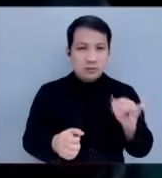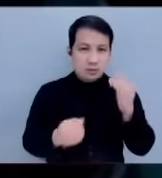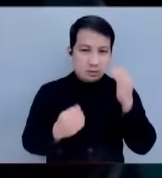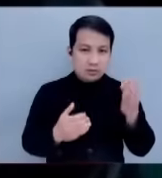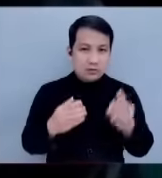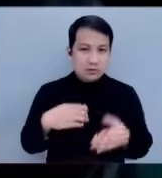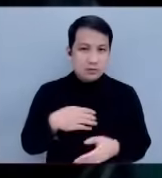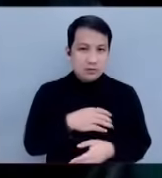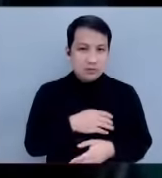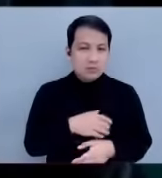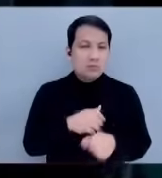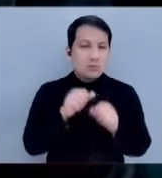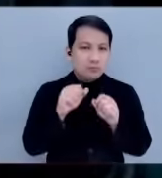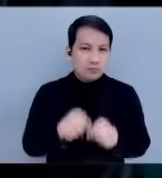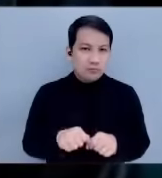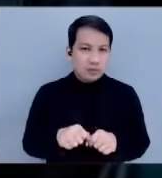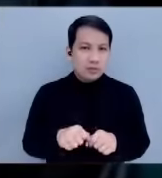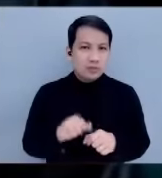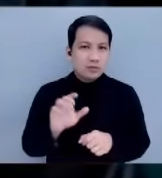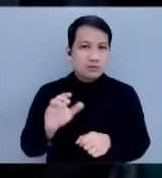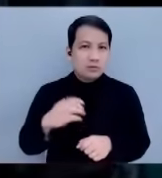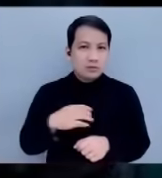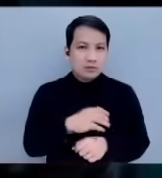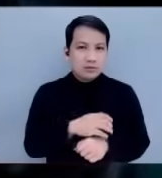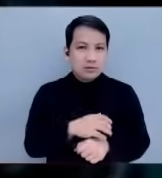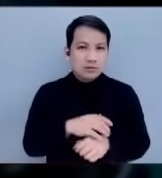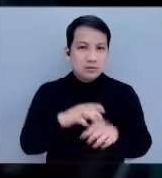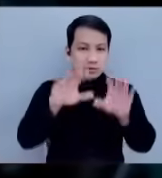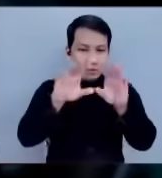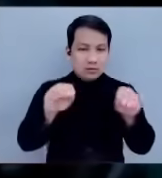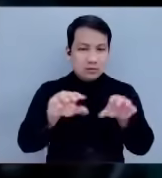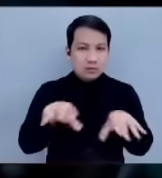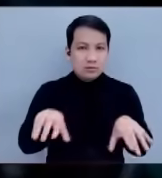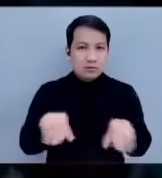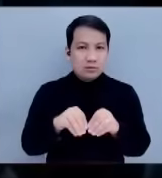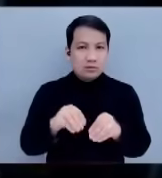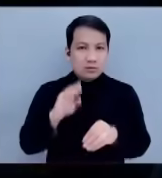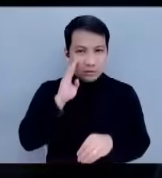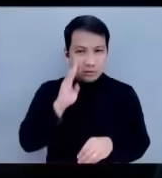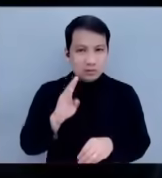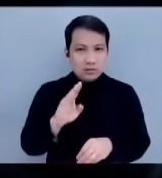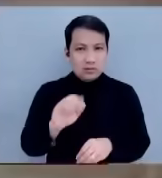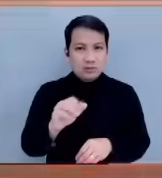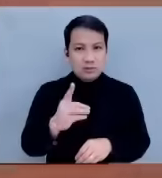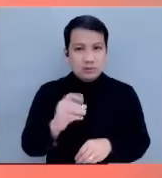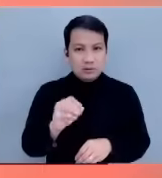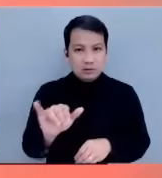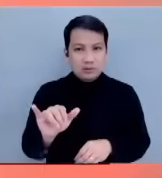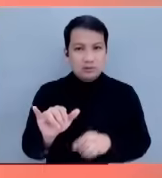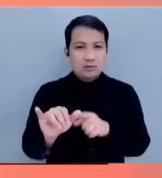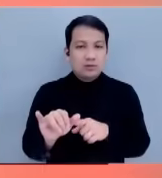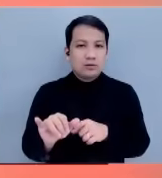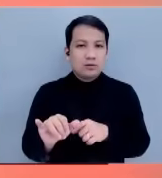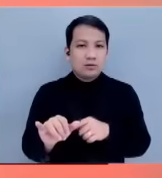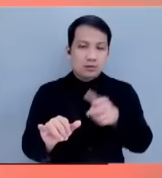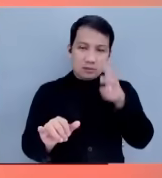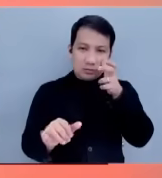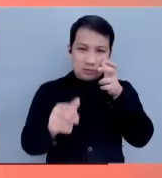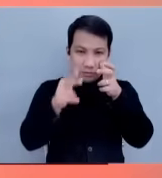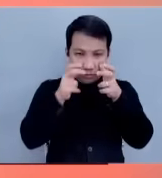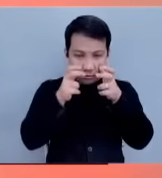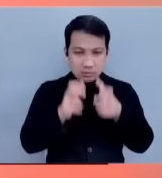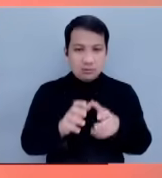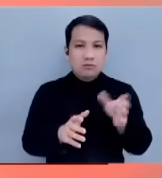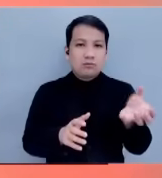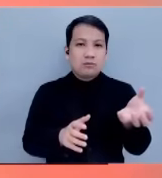na posibleng sa Kamara na magpasko sina Celis at Badoy. Hindi tayo pinakinggan. Ang gusto lang nila, yung